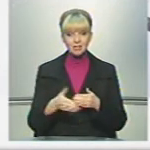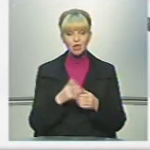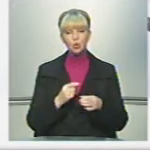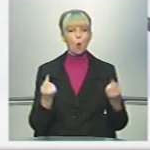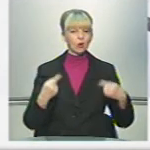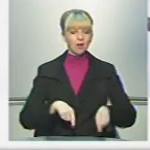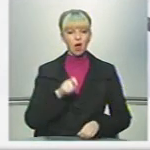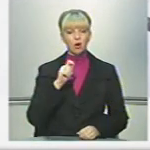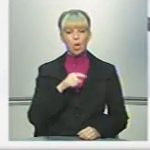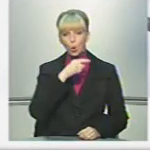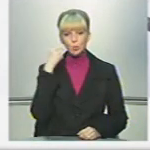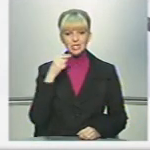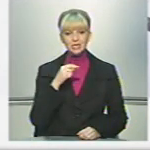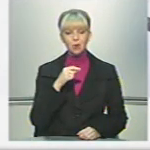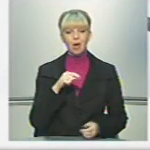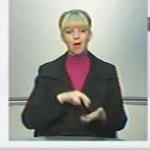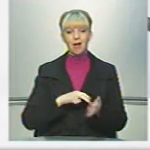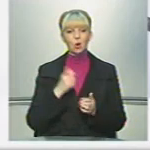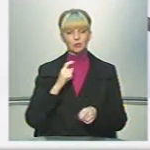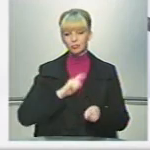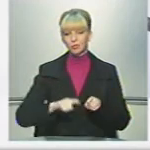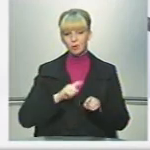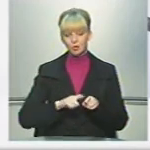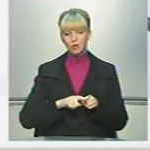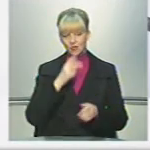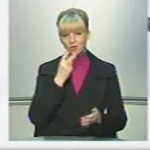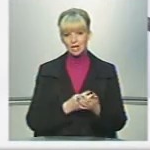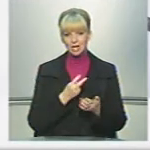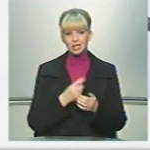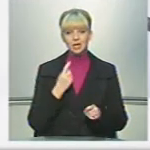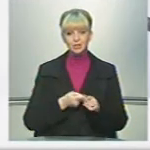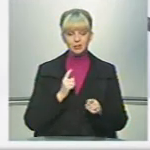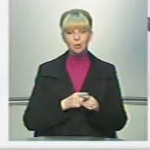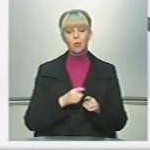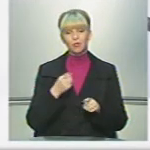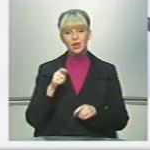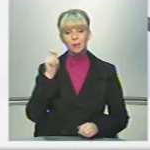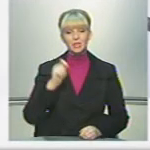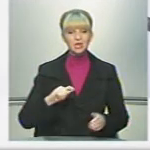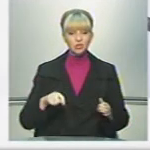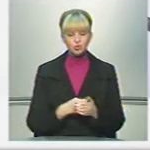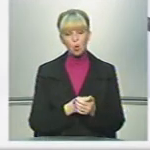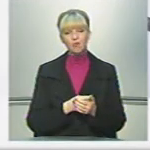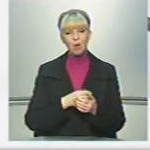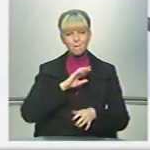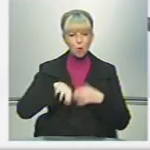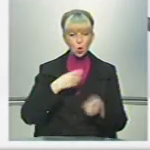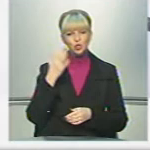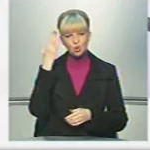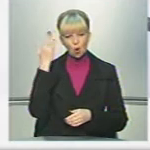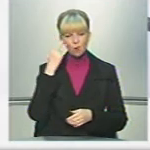крах російської економіки досить близьким виглядає. От тому він і приїхав знову, морочив голову про